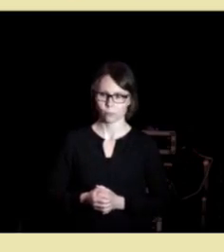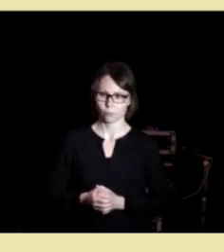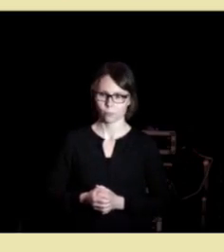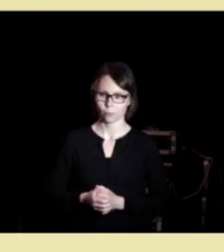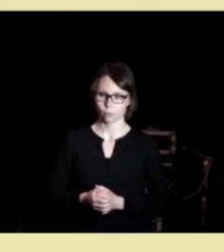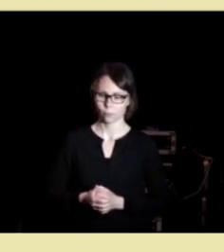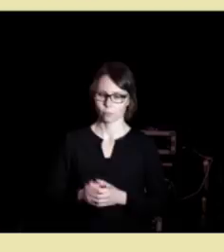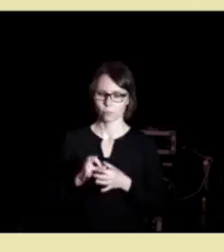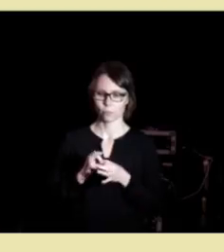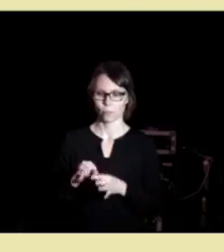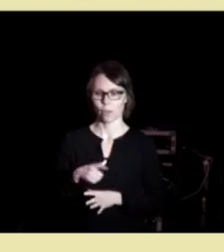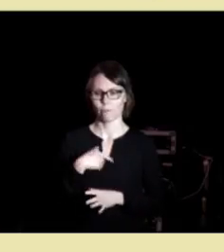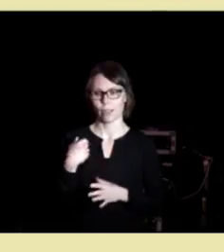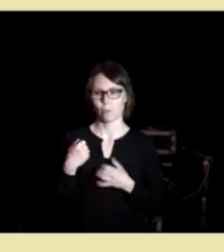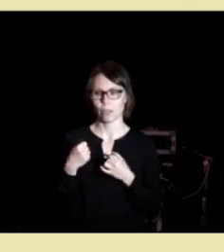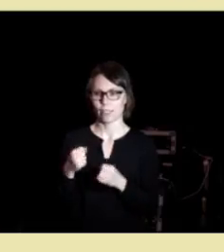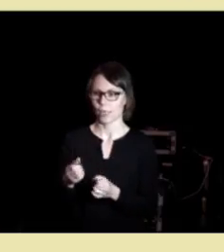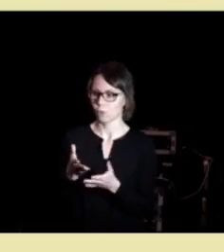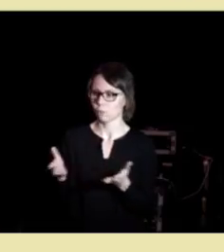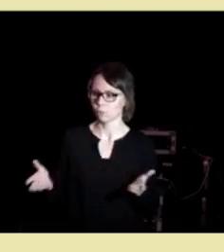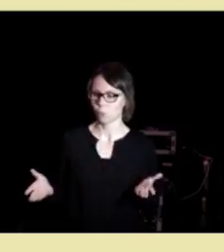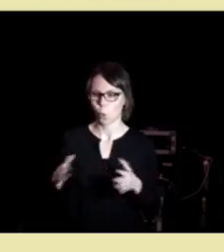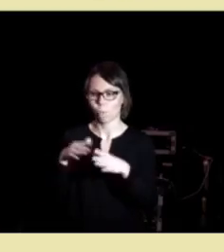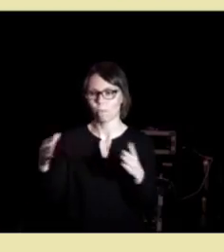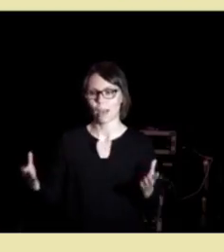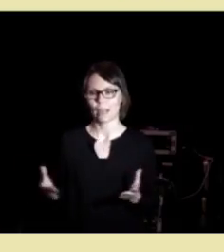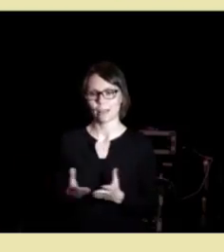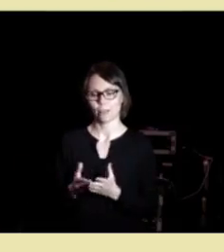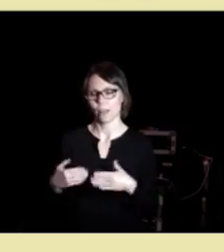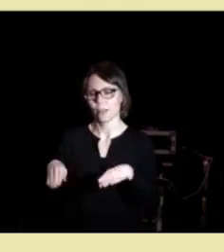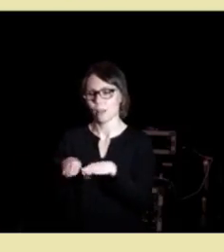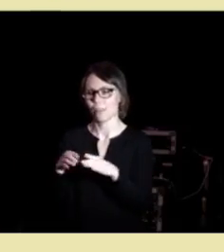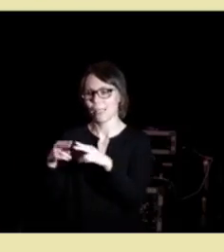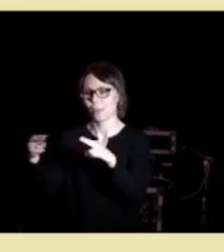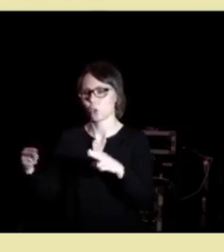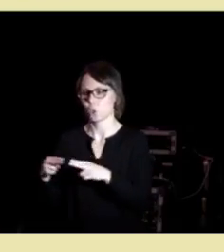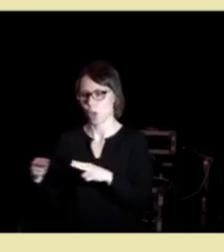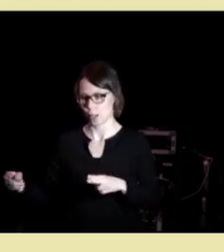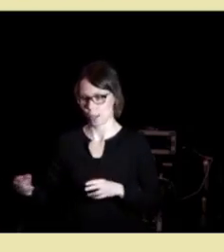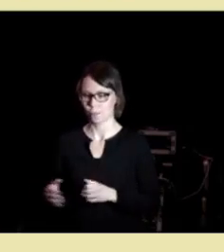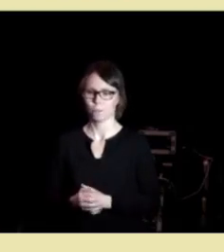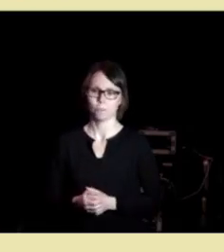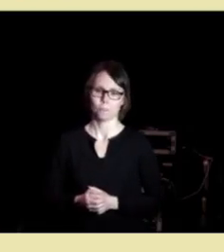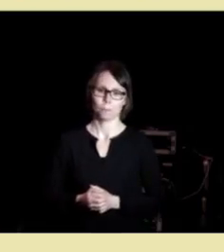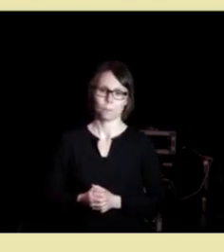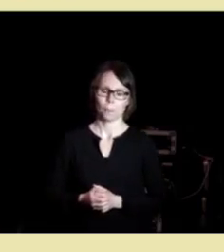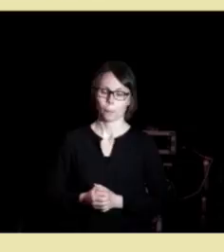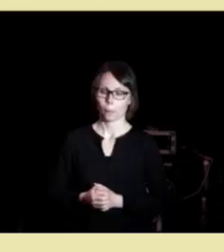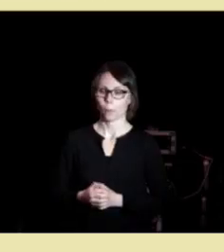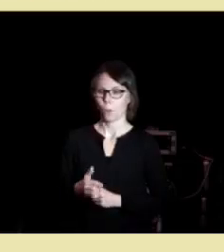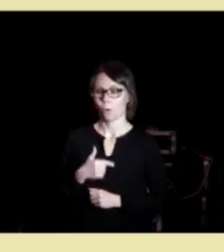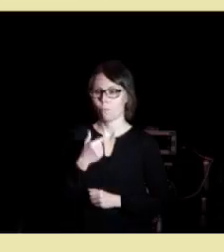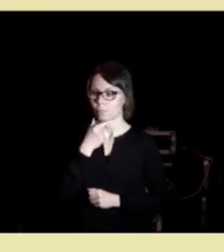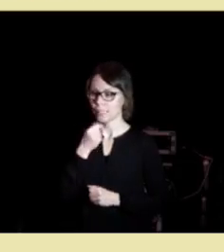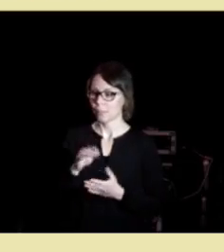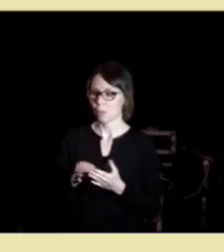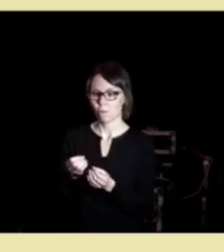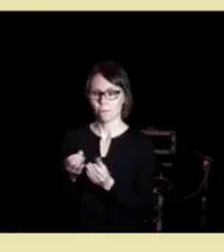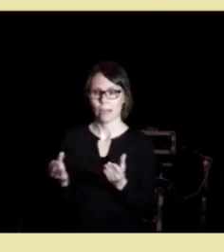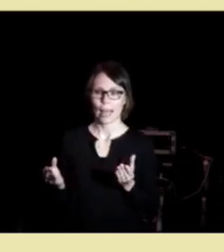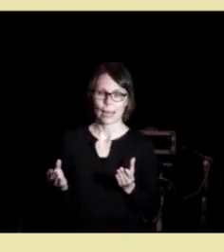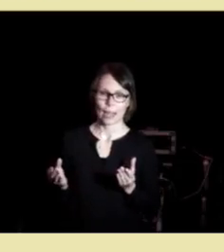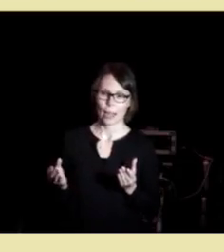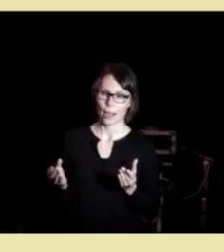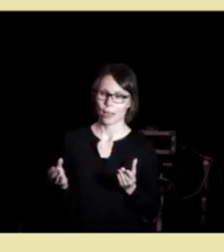Litt til hvordan vi presterer i forhold til omverden, internasjonale sammenligninger. Vi er blitt kjent med flere av